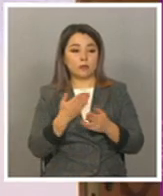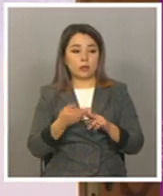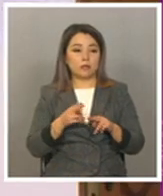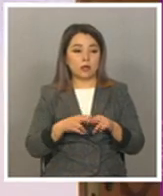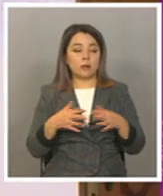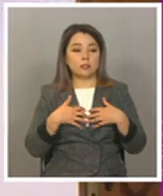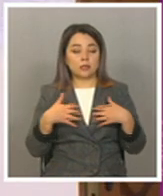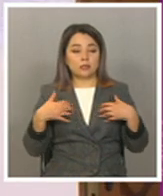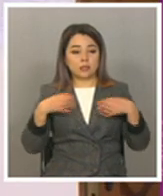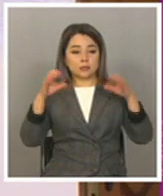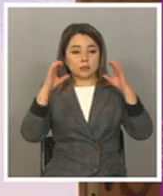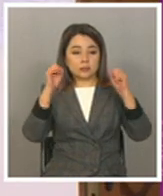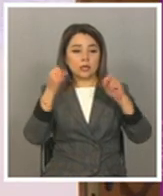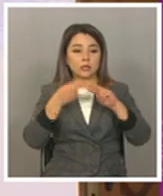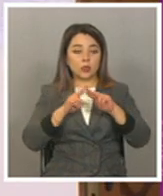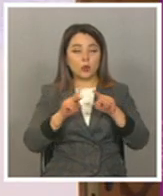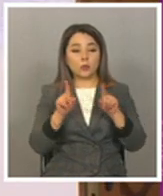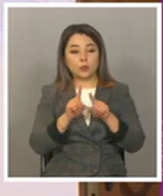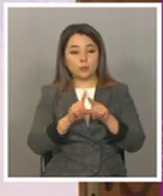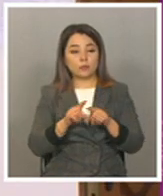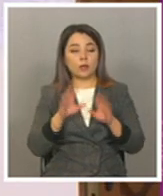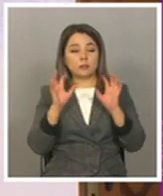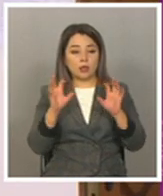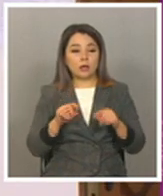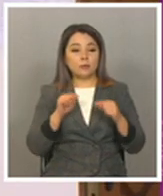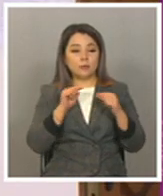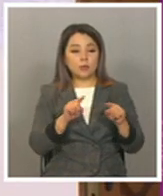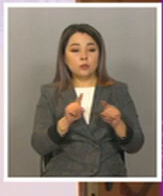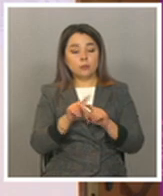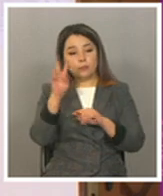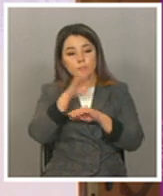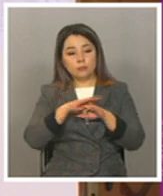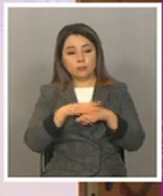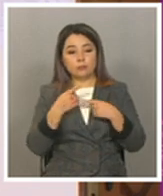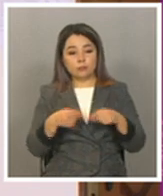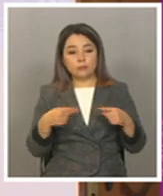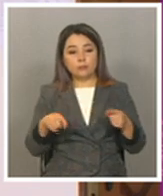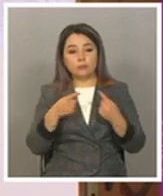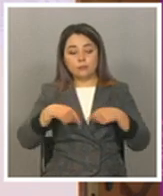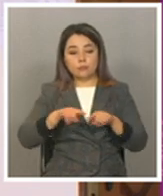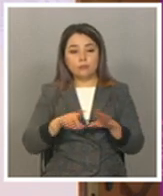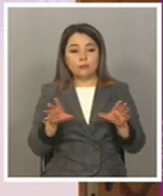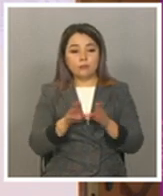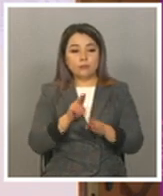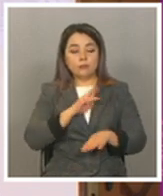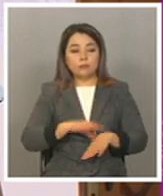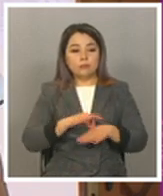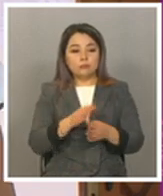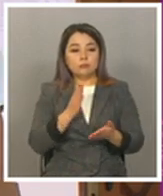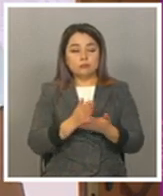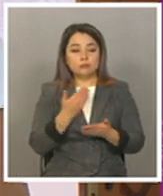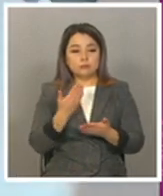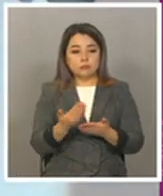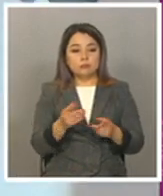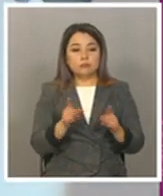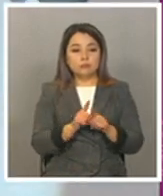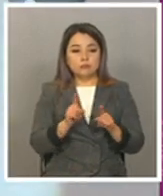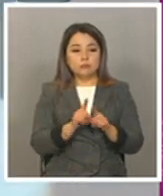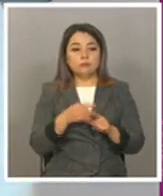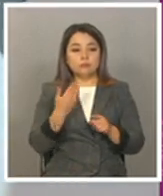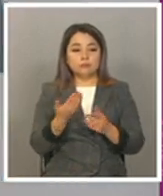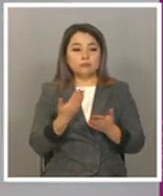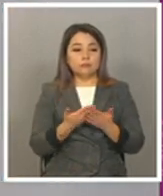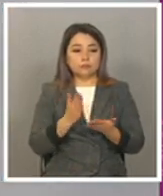мүйізінің заңсыз саудасына қарсы әртүрлі мемлекетпен, мемлекеттік органдармен бірлесіп атқарып жатқан жұмыстарымыз бар. Мысалы,